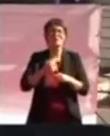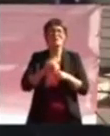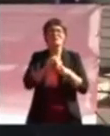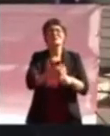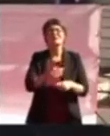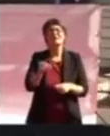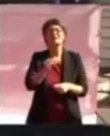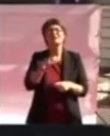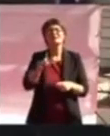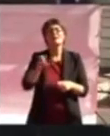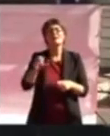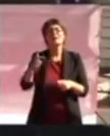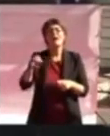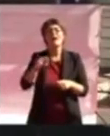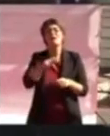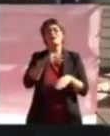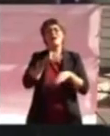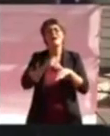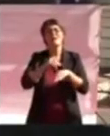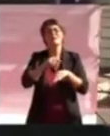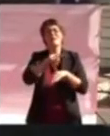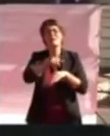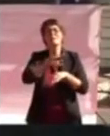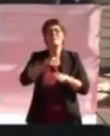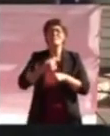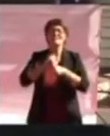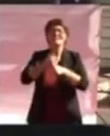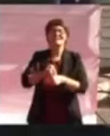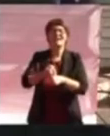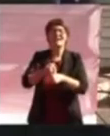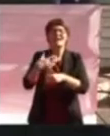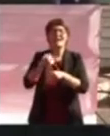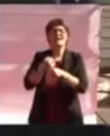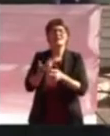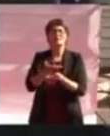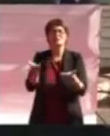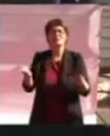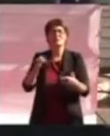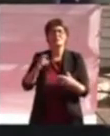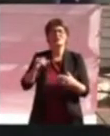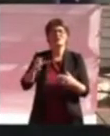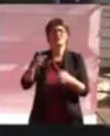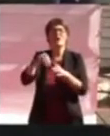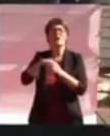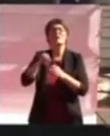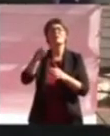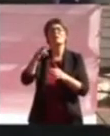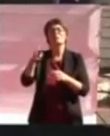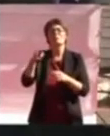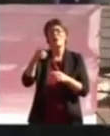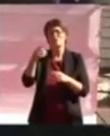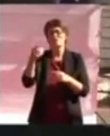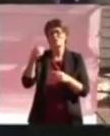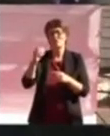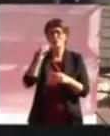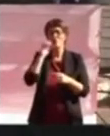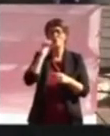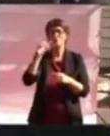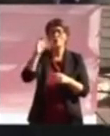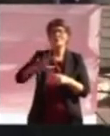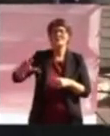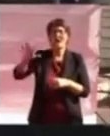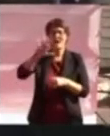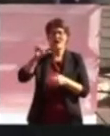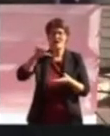un'infermiera è una delegata della funzione pubblica cgil presso l'ausl e toscana centro buongiorno a tutti di buongiorno